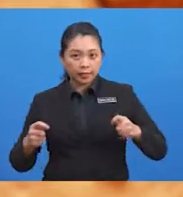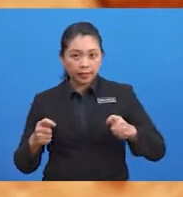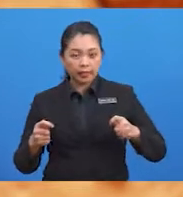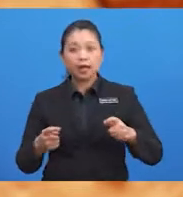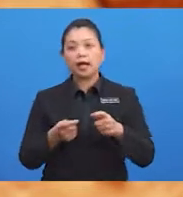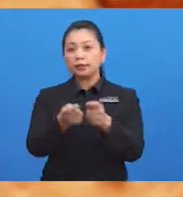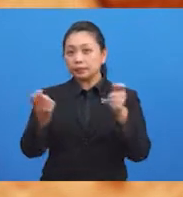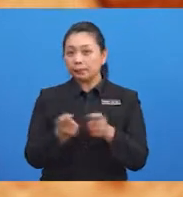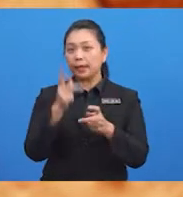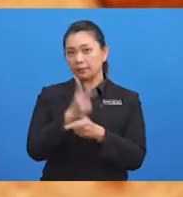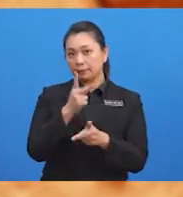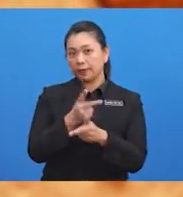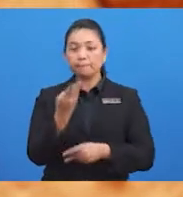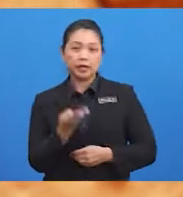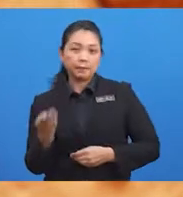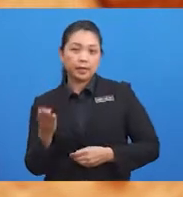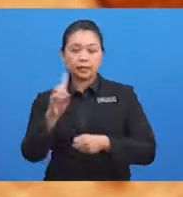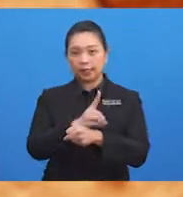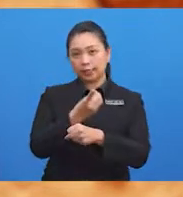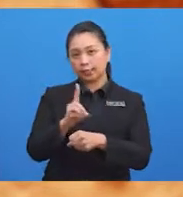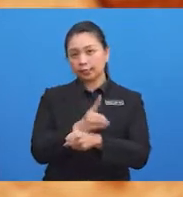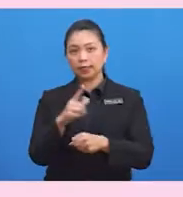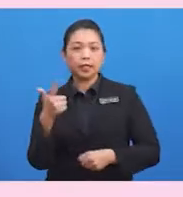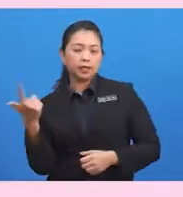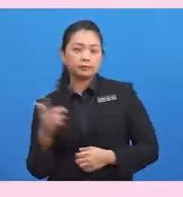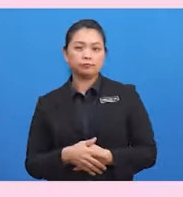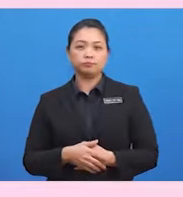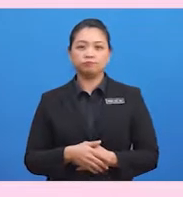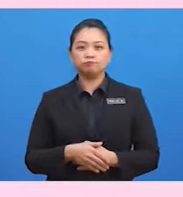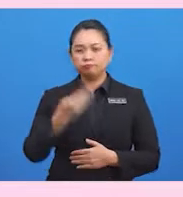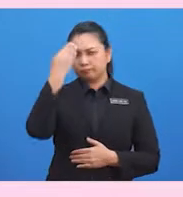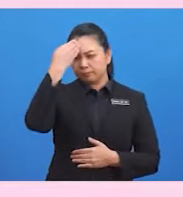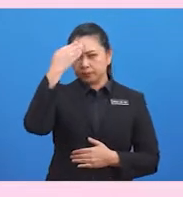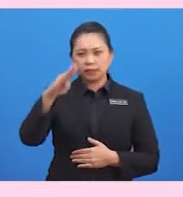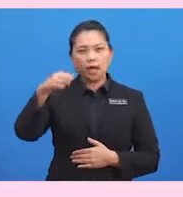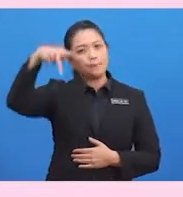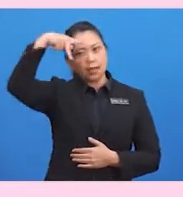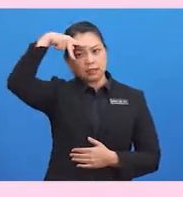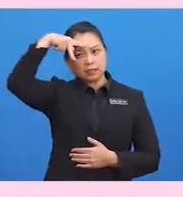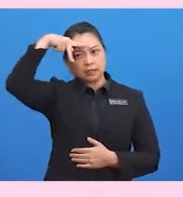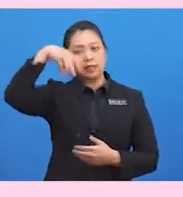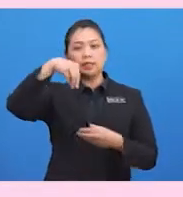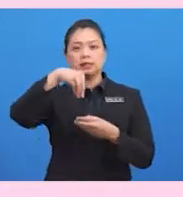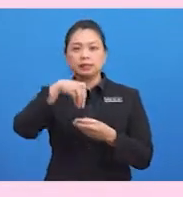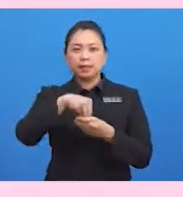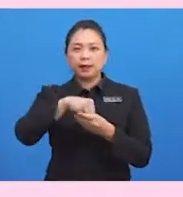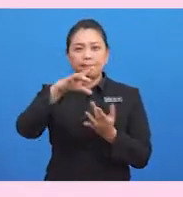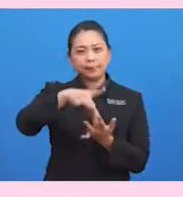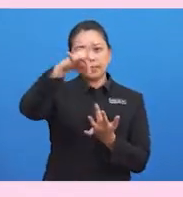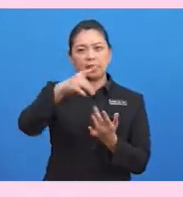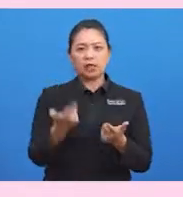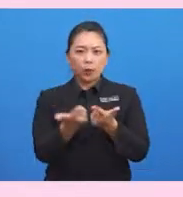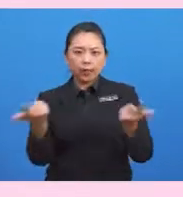menyimpan barang dagangan dan banyak lagi kebijaksanaan Parameswara dalam memilih lokasi yang strategis